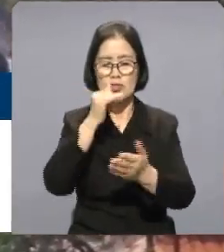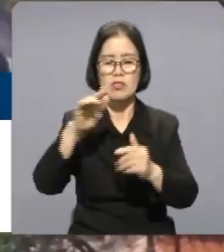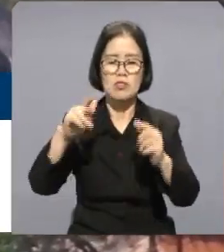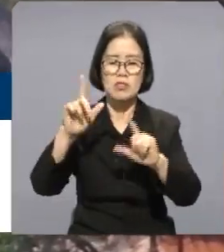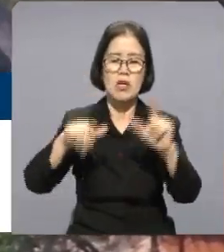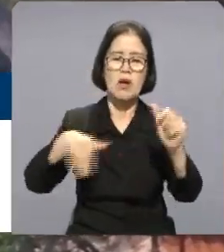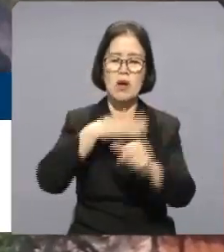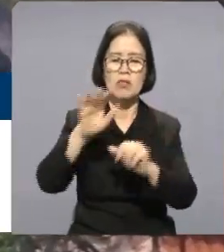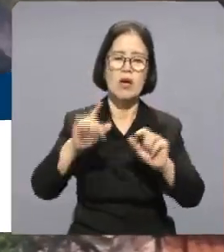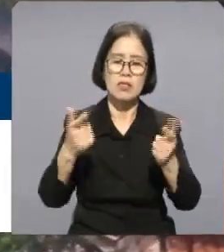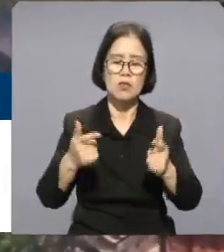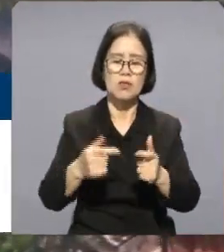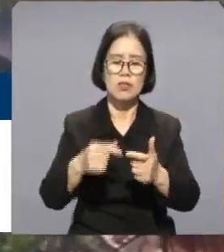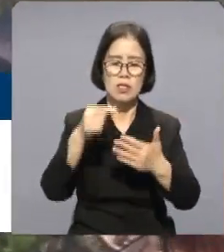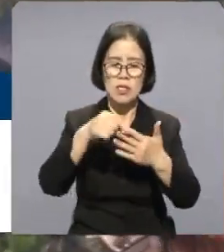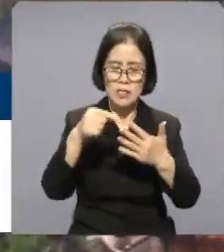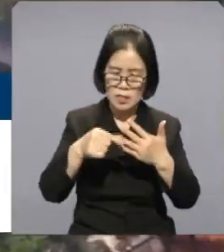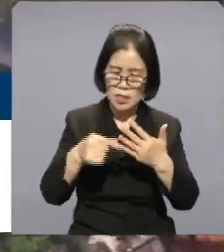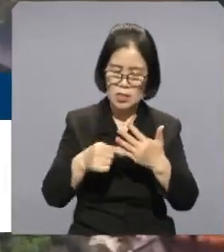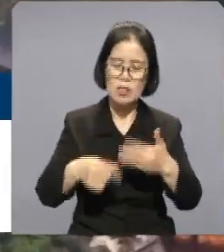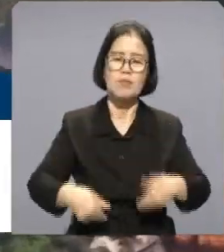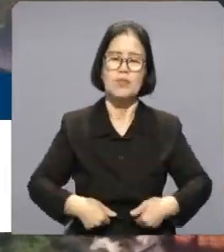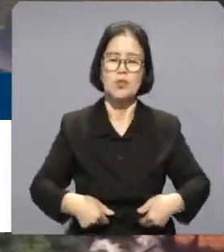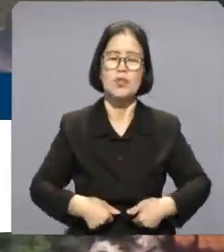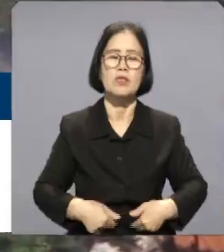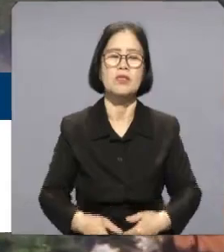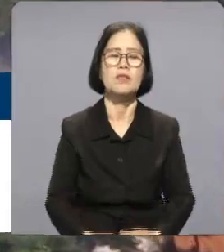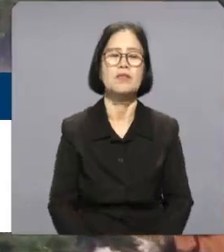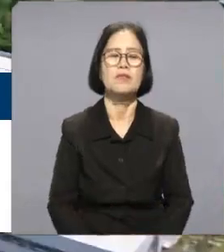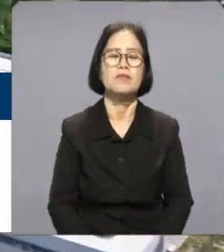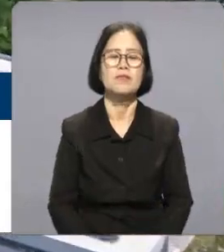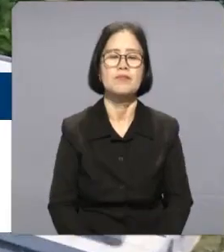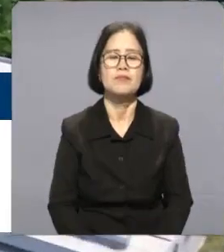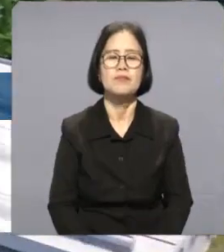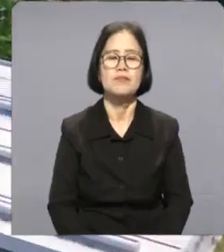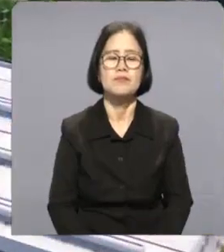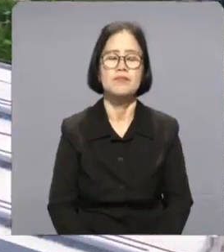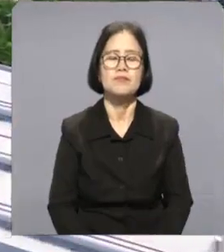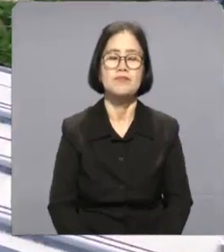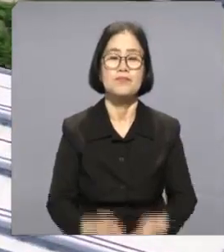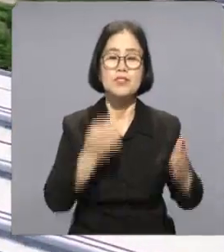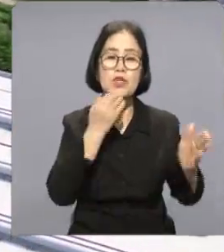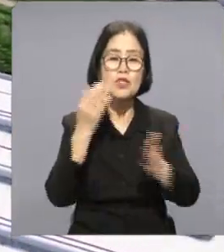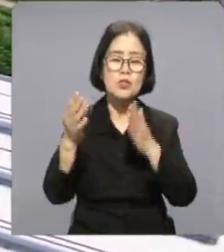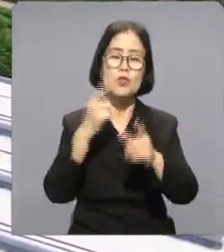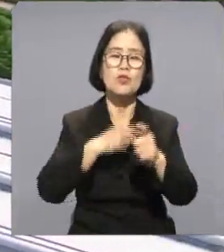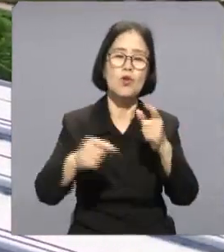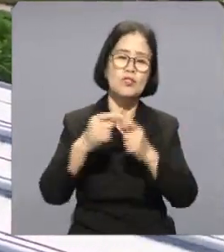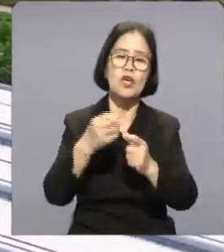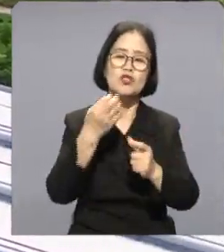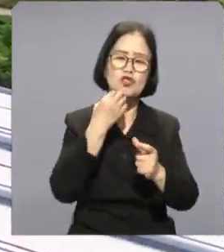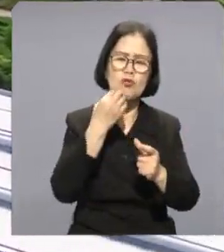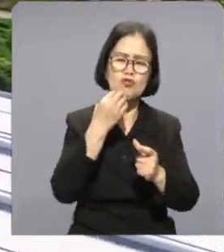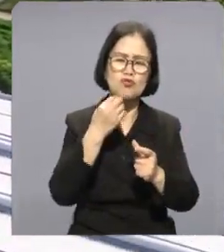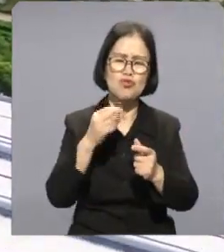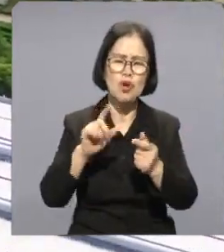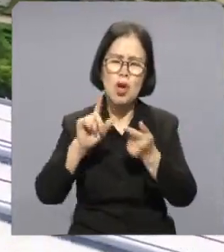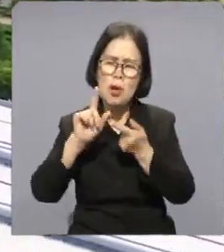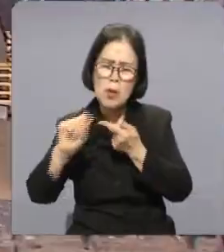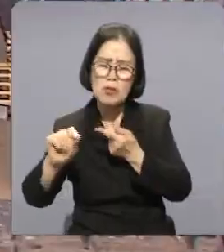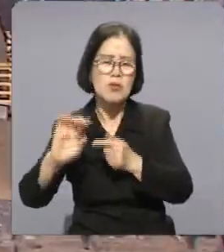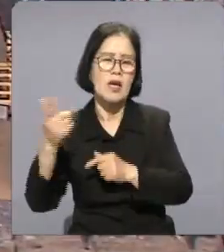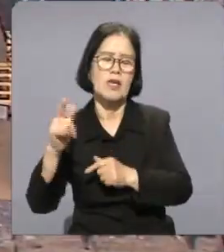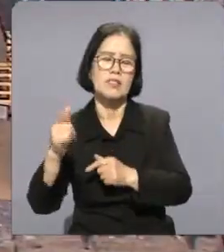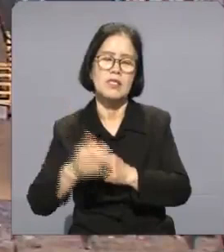가서 보고 드릴 수 있는 상황은 아닌 거잖아요. 일정을 또 잡아야 되는 거고. 경기도가 더 이상 서울의 변두리가